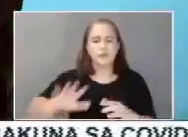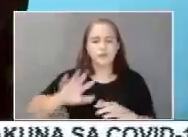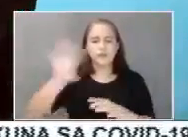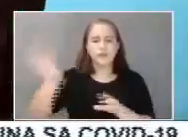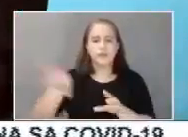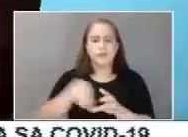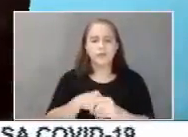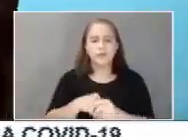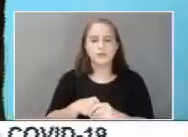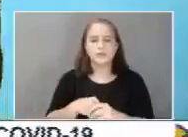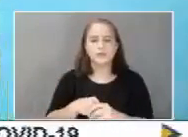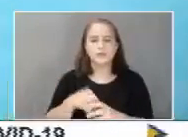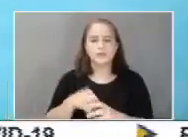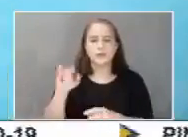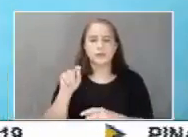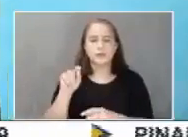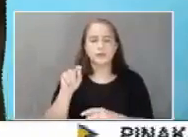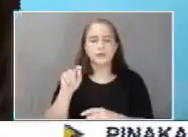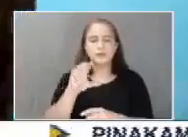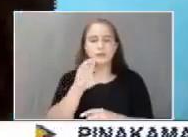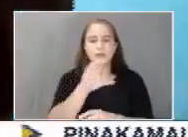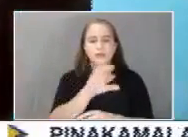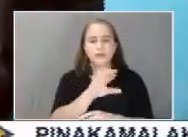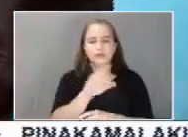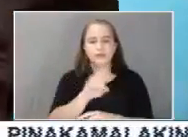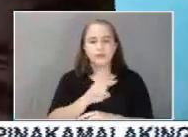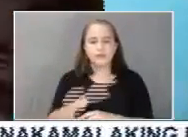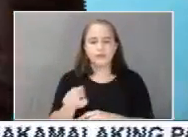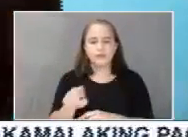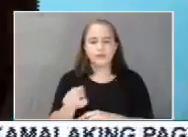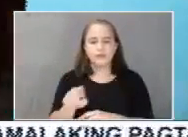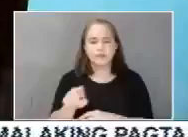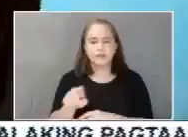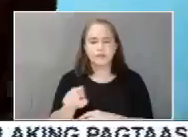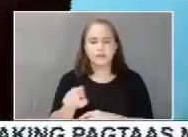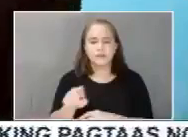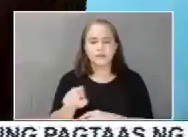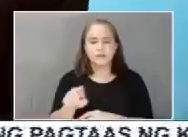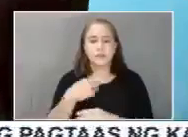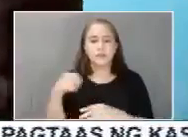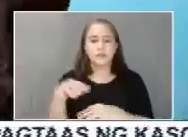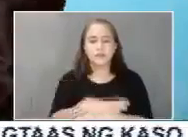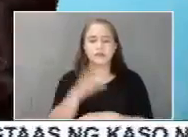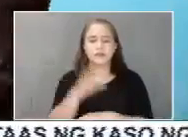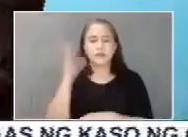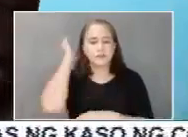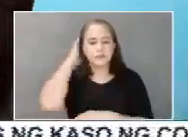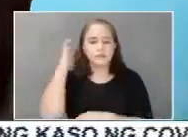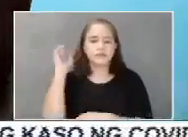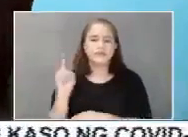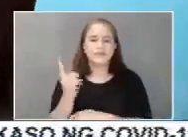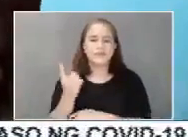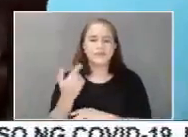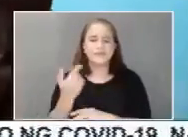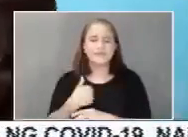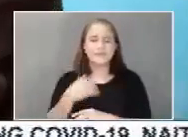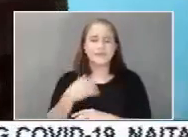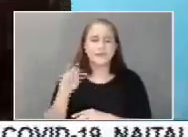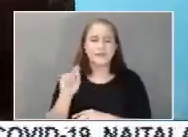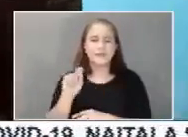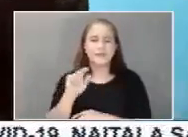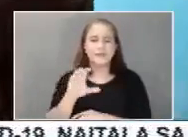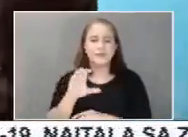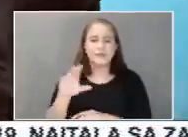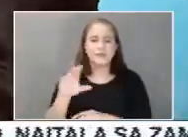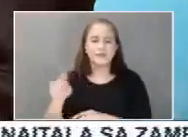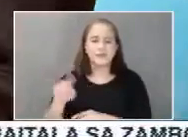Provinces, Aurora at Quezon. Mainit at magiging maalinsangan naman ang mga inaasahan panahon dito sa Cordillera kasama na ang Baguio,